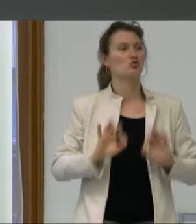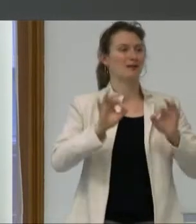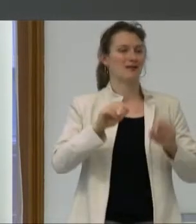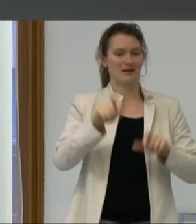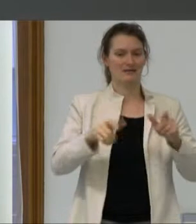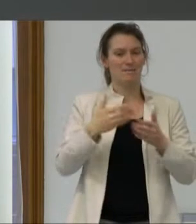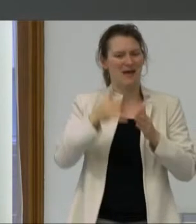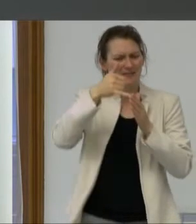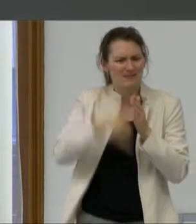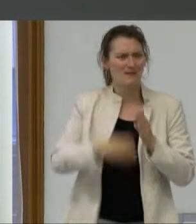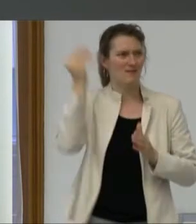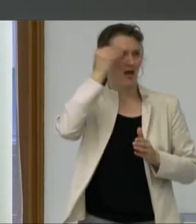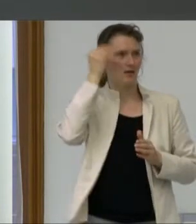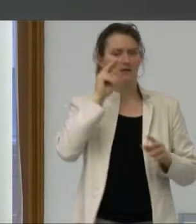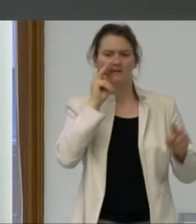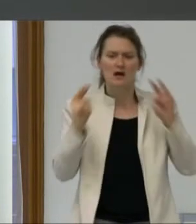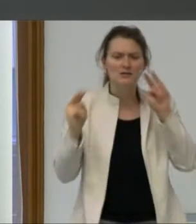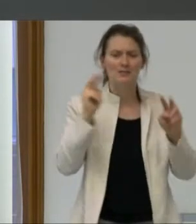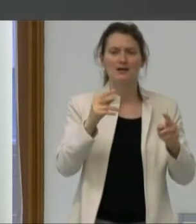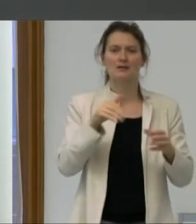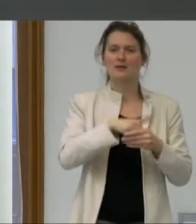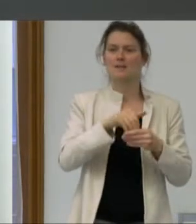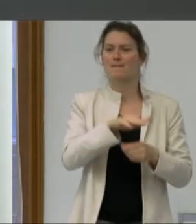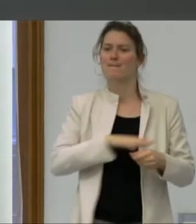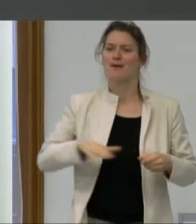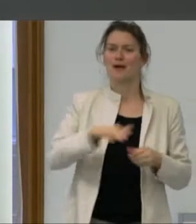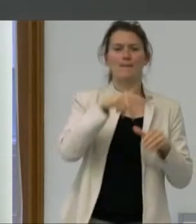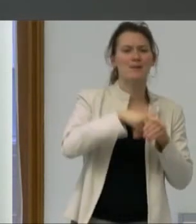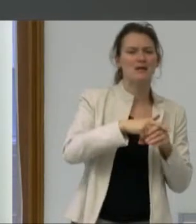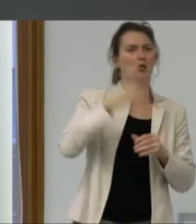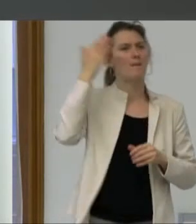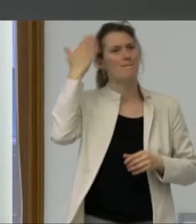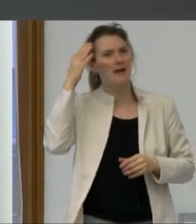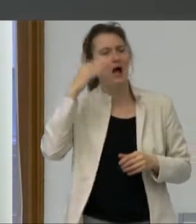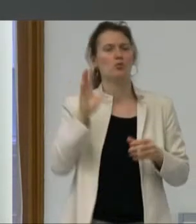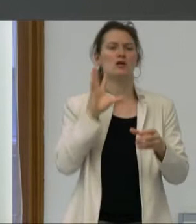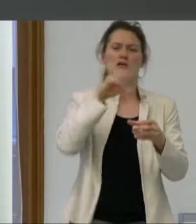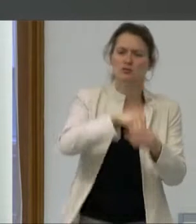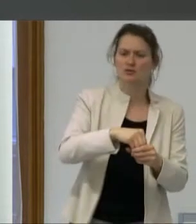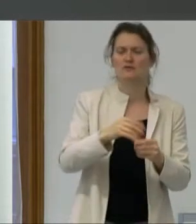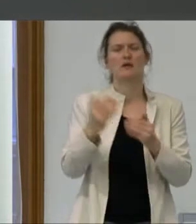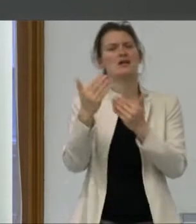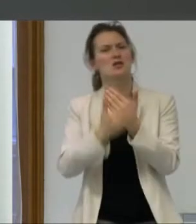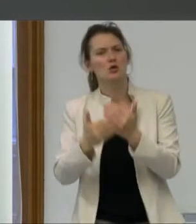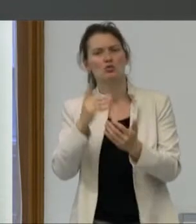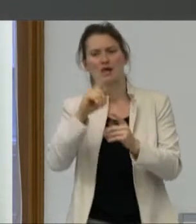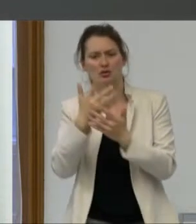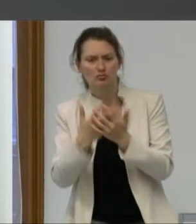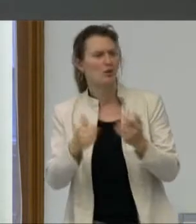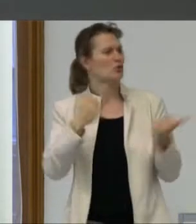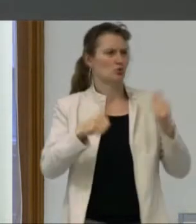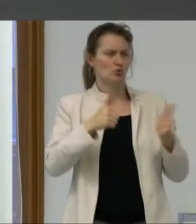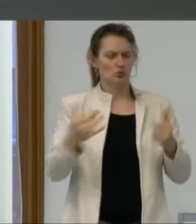noch vertiefend spezifische Aspekte der pädagogischen Diagnostik zur Behinderung oder Begabung, Mehrsprachigkeit, Interkulturalität und so weiter sich